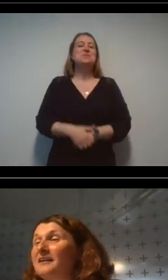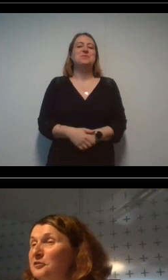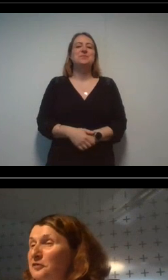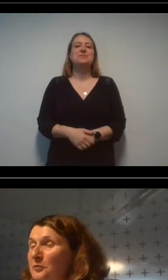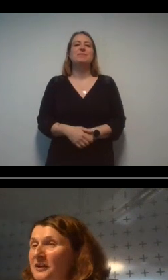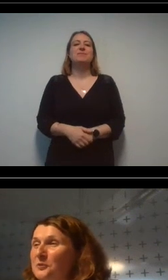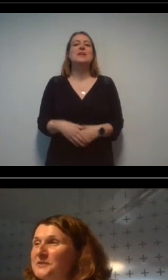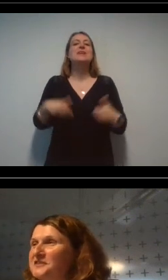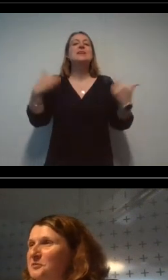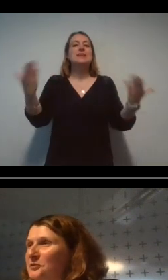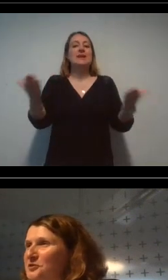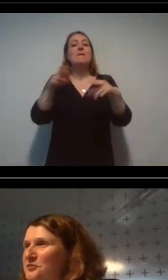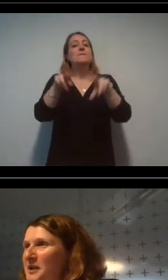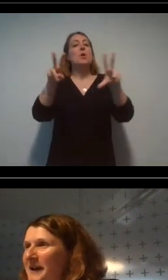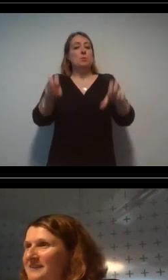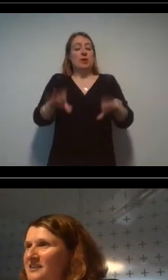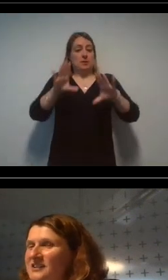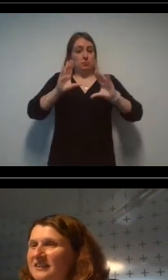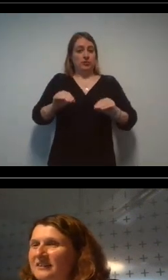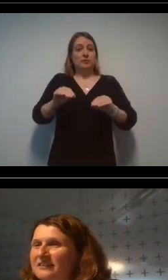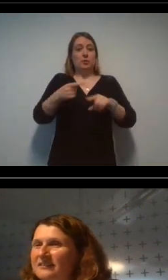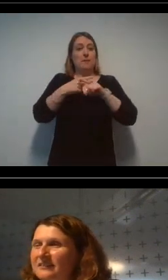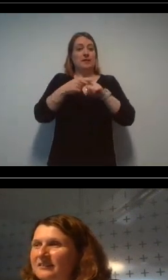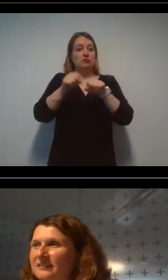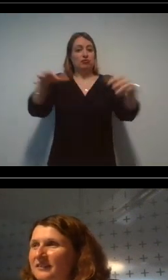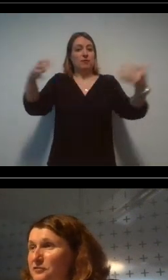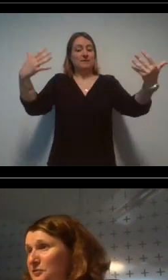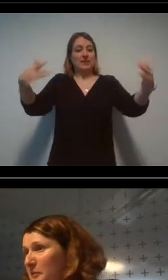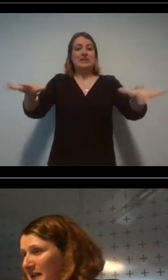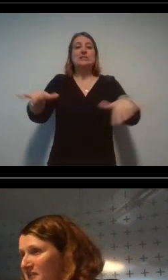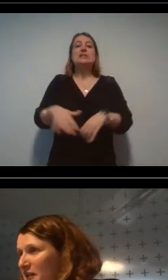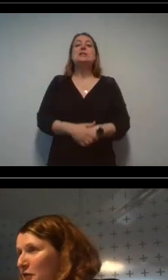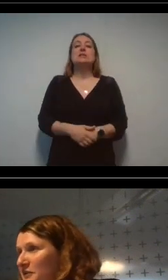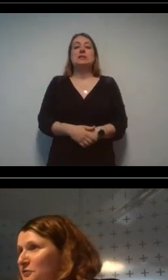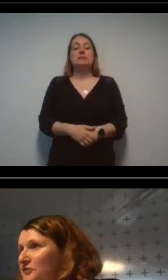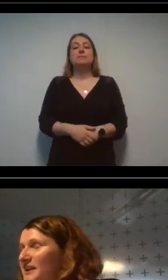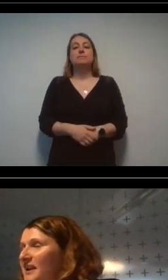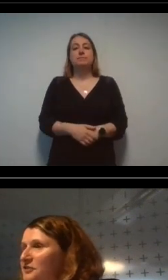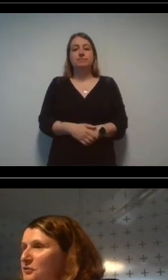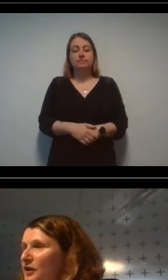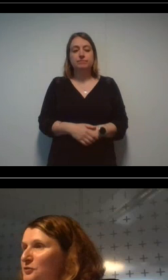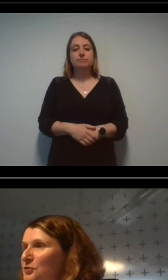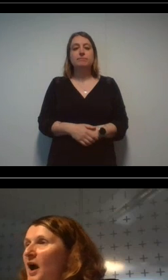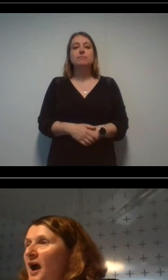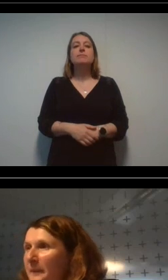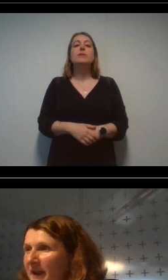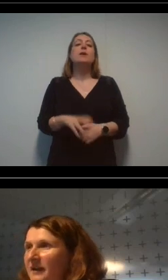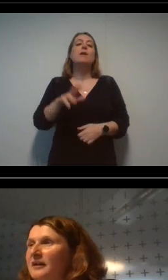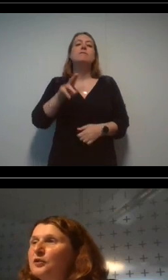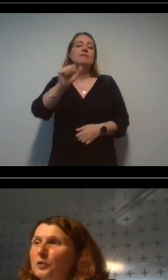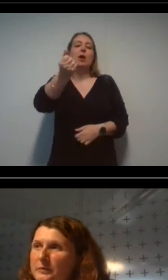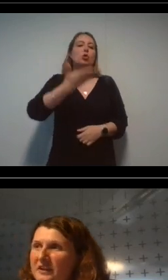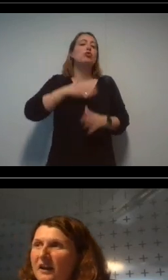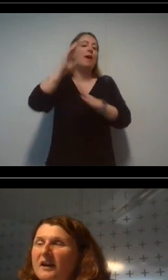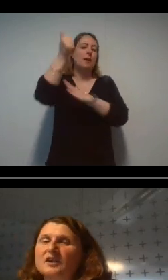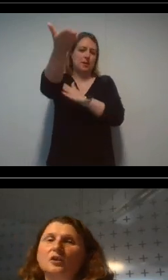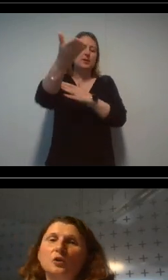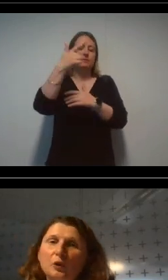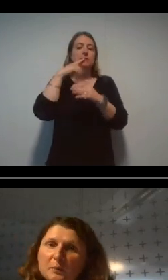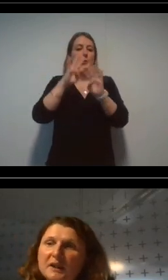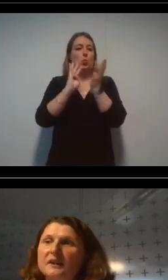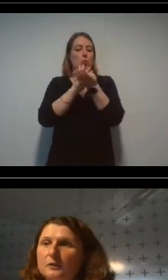Donc là, le formulaire de positionnement, je vous l'ai partagé, je vous ai partagé l'information, vous allez la recevoir du coup après le